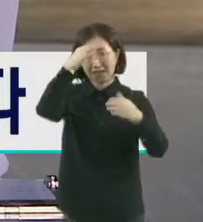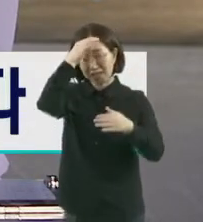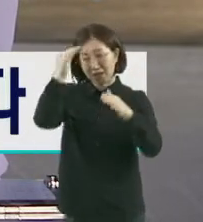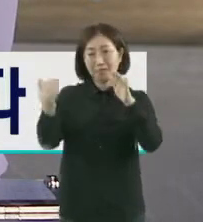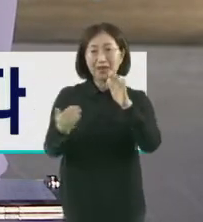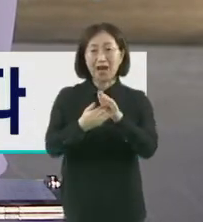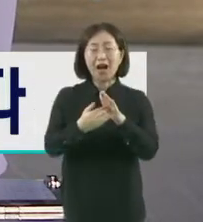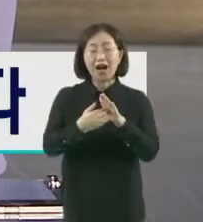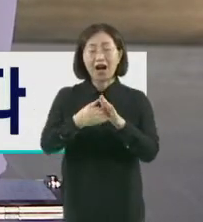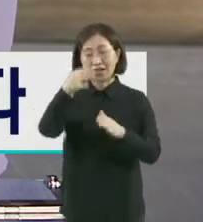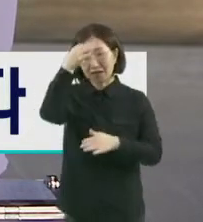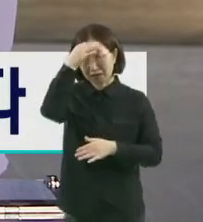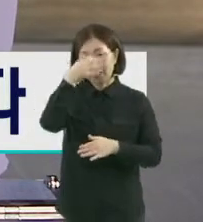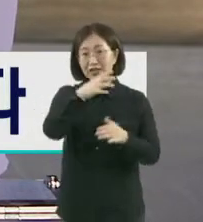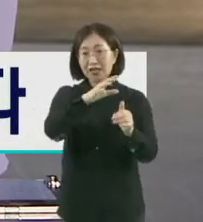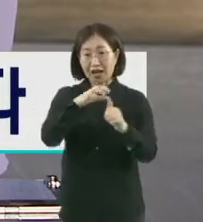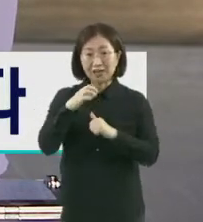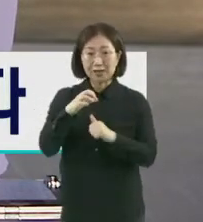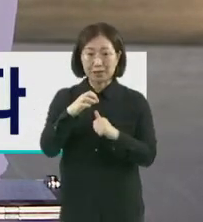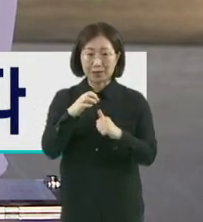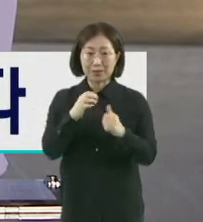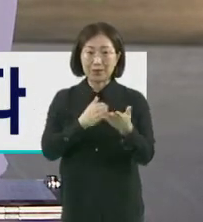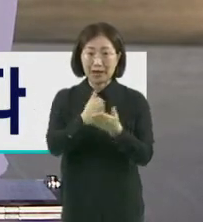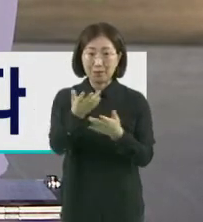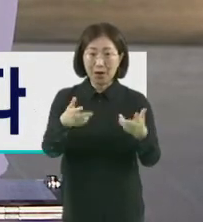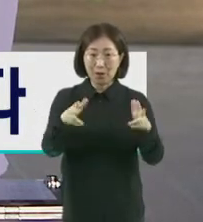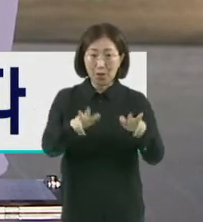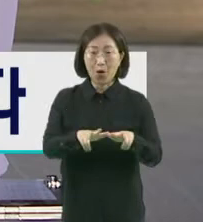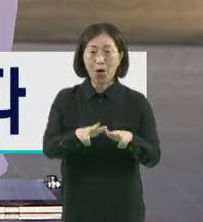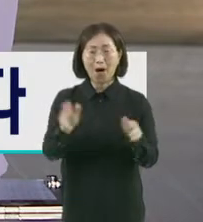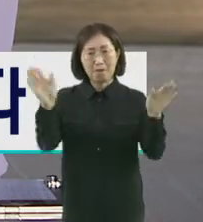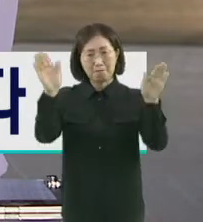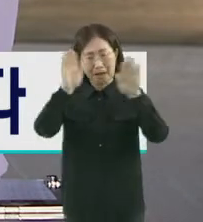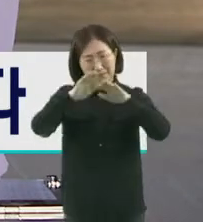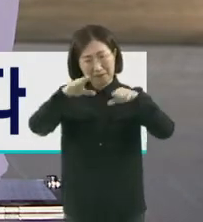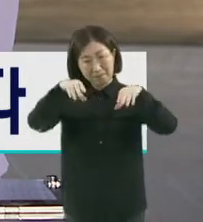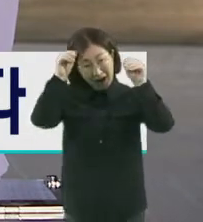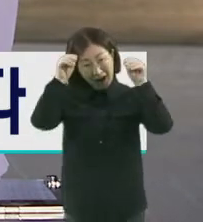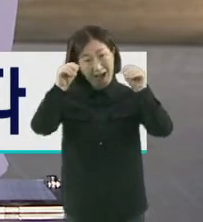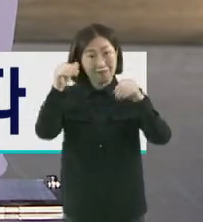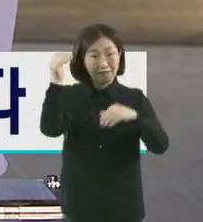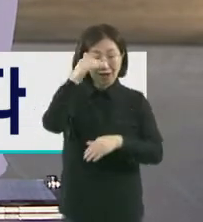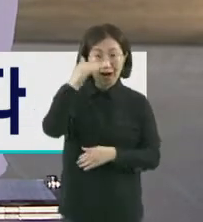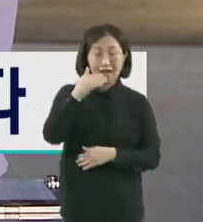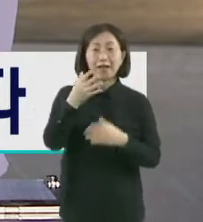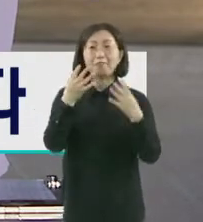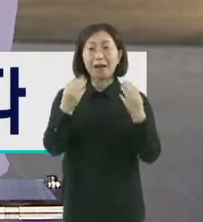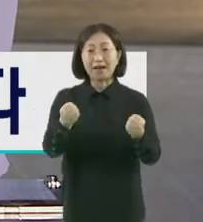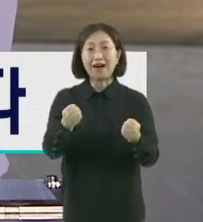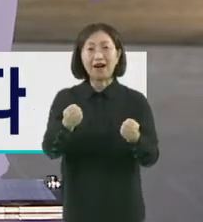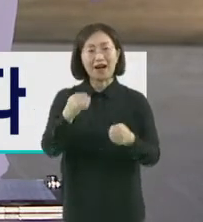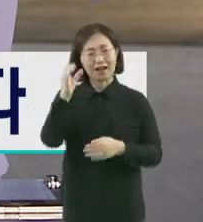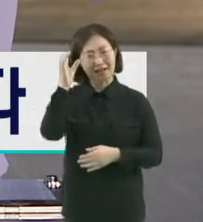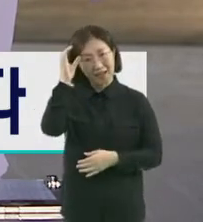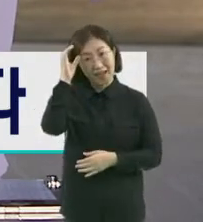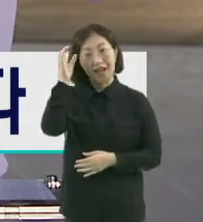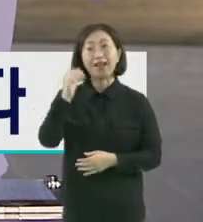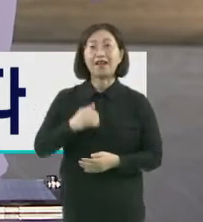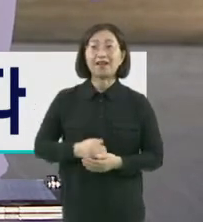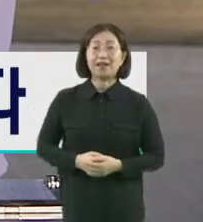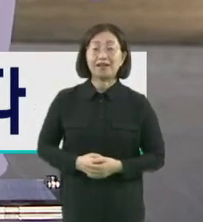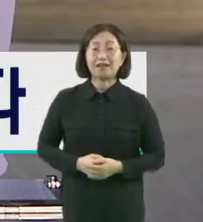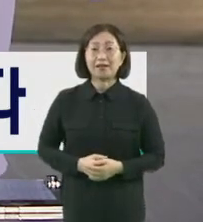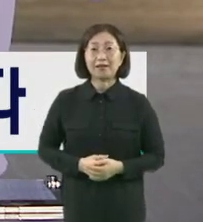야간 테마공원을 비롯해 최근엔 대전의 밤을 밝히는 볼거리들이 속속 등장하면서 기대감을 모으고 있습니다. 조형준